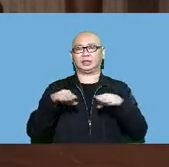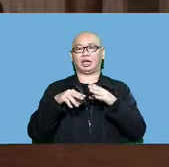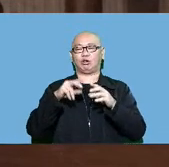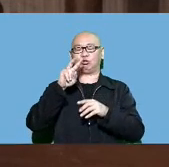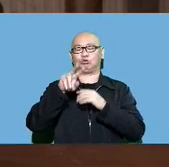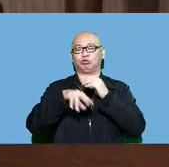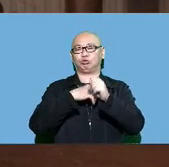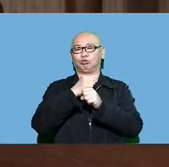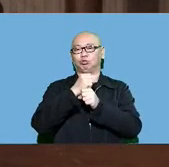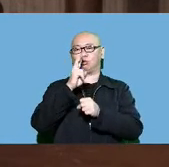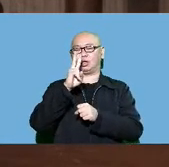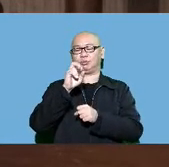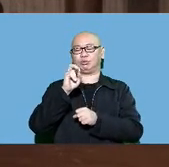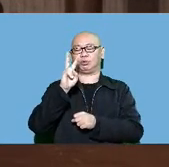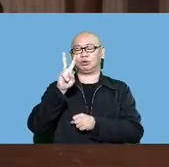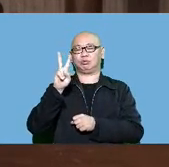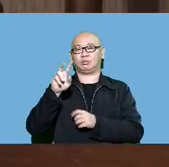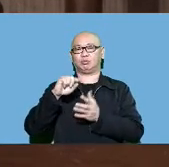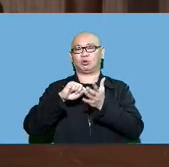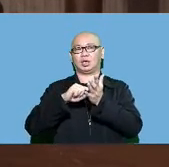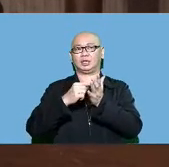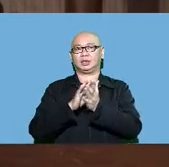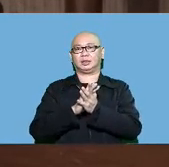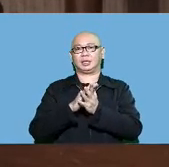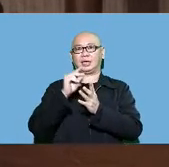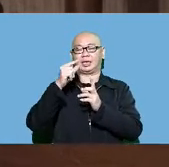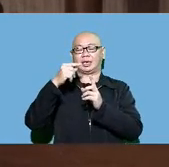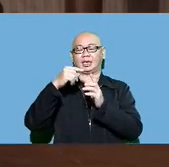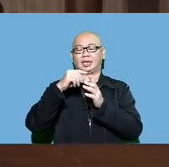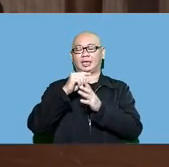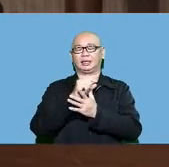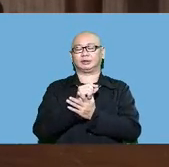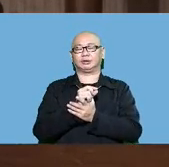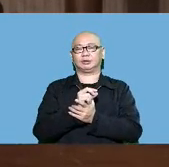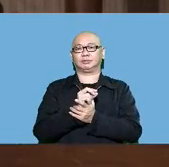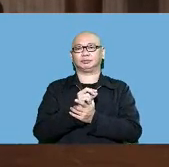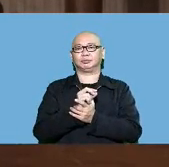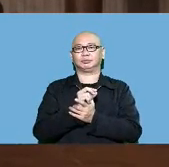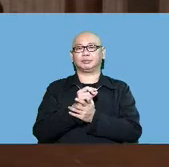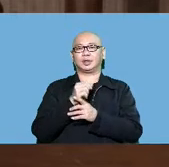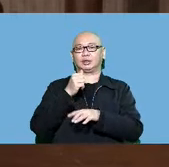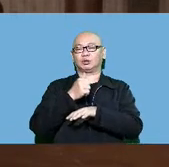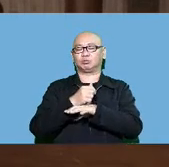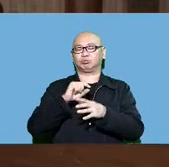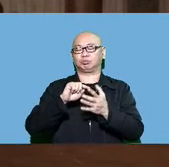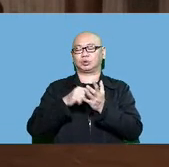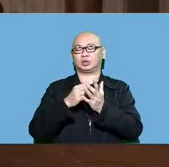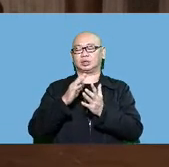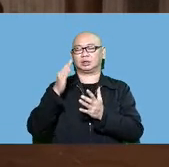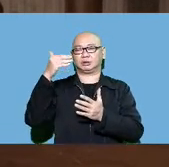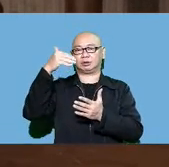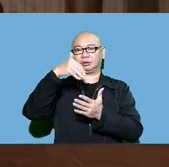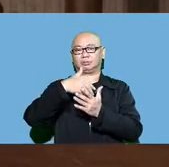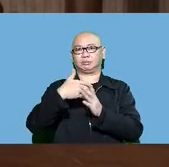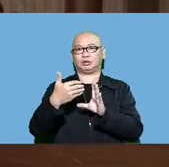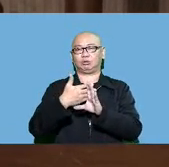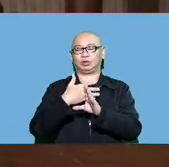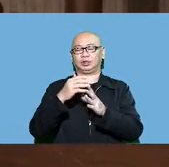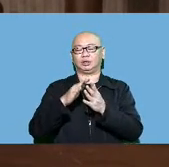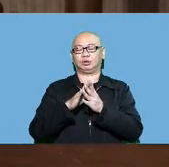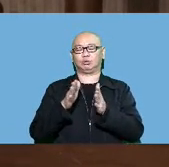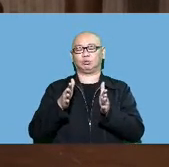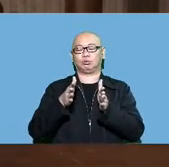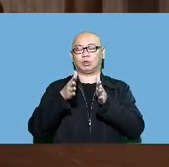2022 dimulai. Rektor, Ketua dan Anggota Senat serta Ketua Majelis Profesor akan memasuki ruang